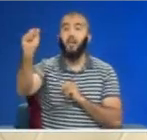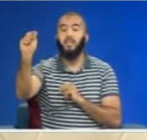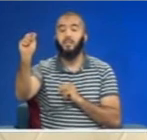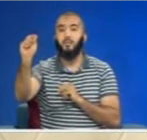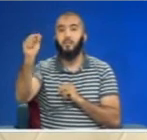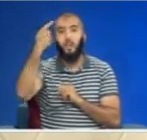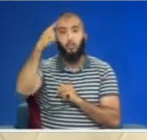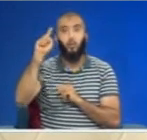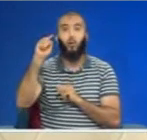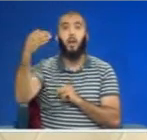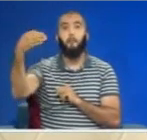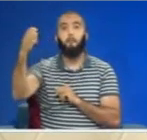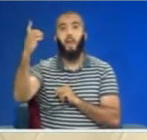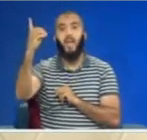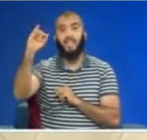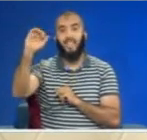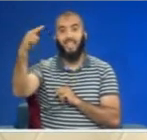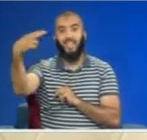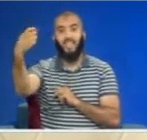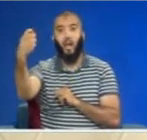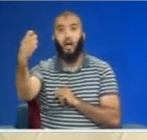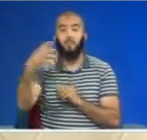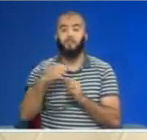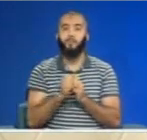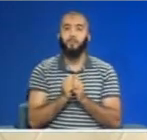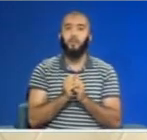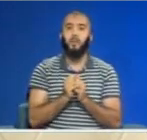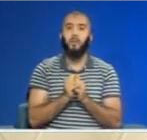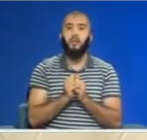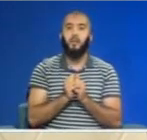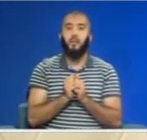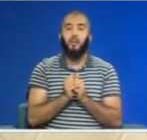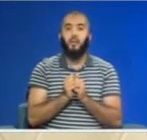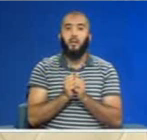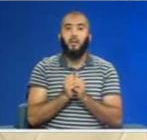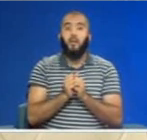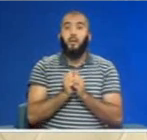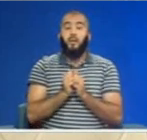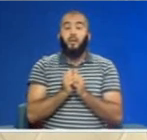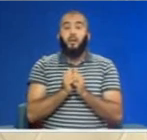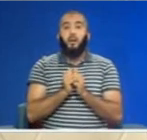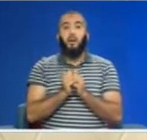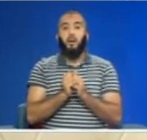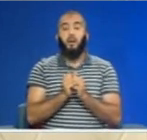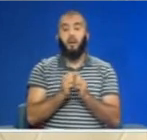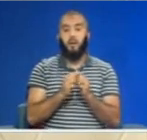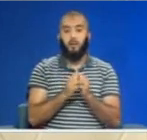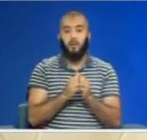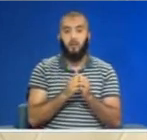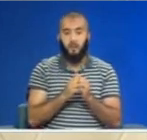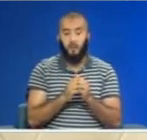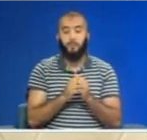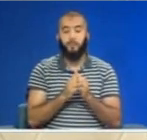هو تأسيس العظمة التي أسست للحق في العالم ومحو الباطل